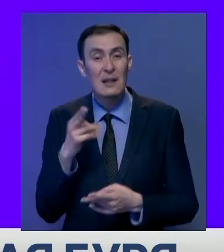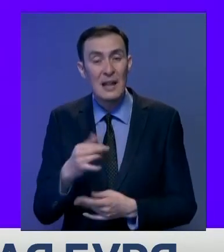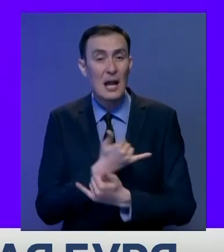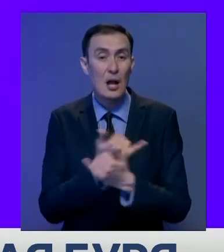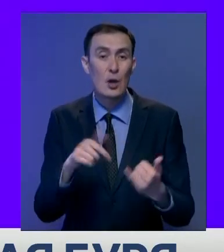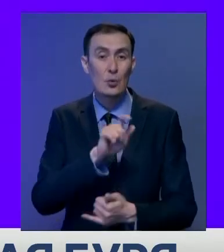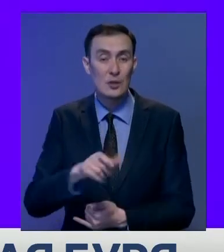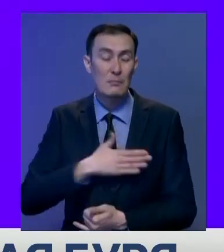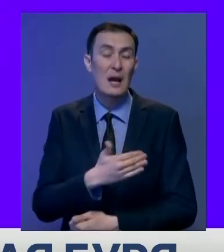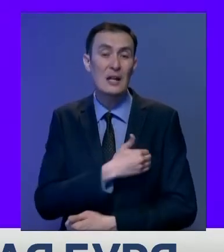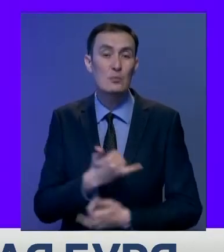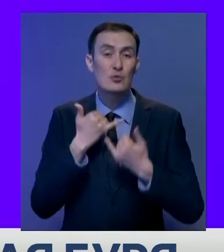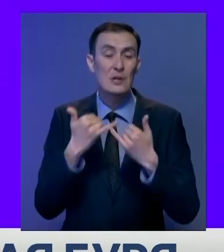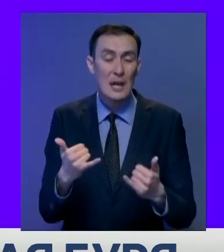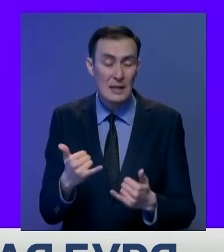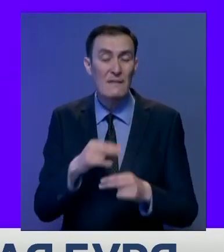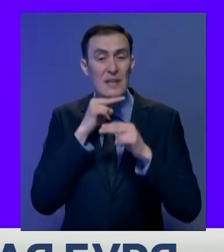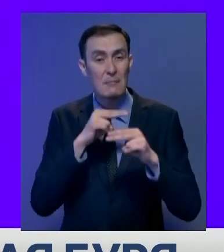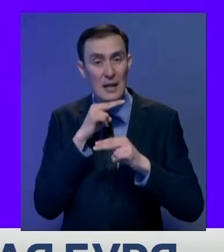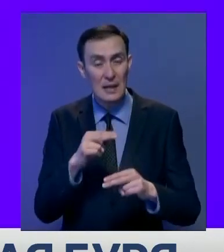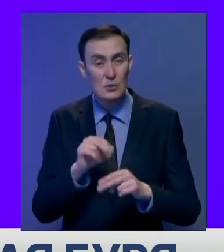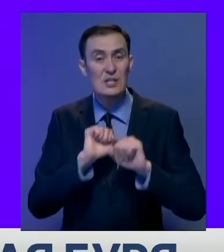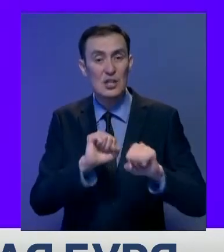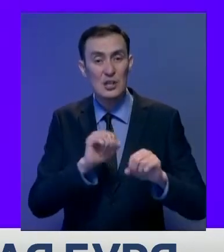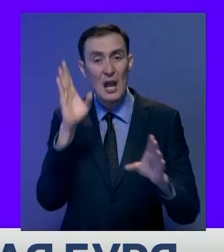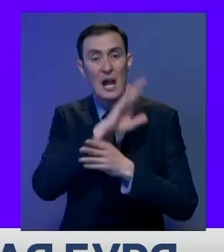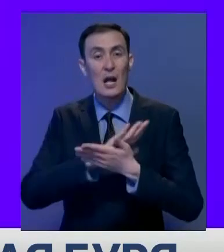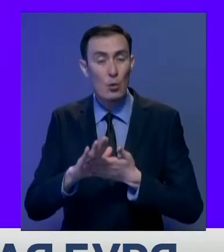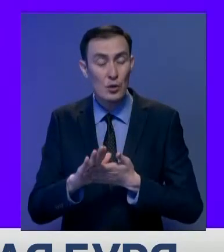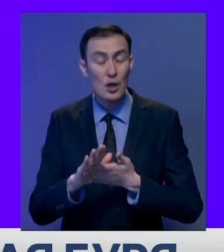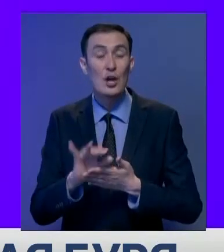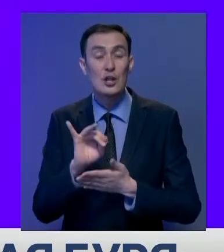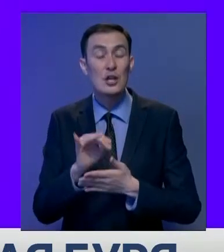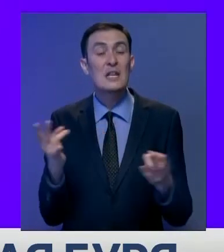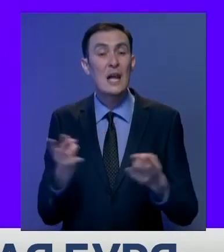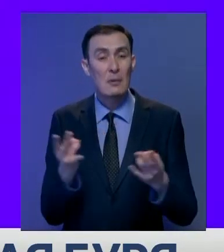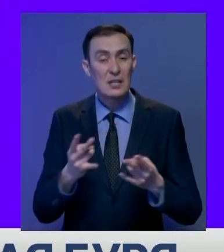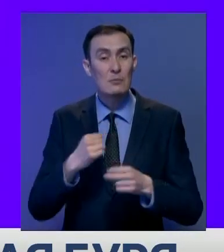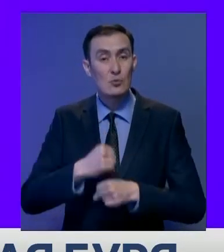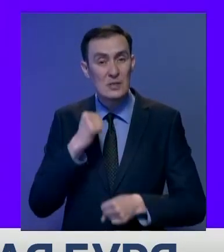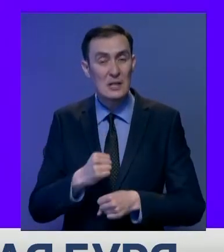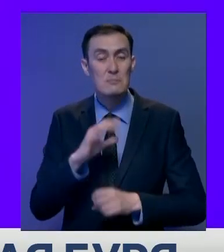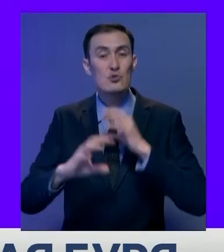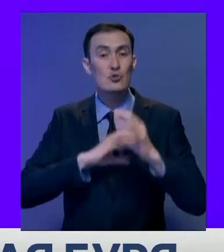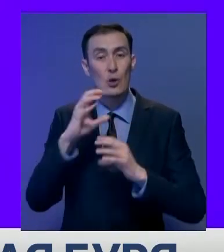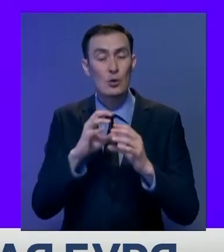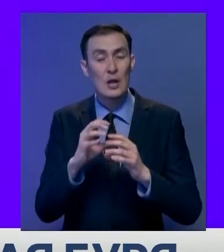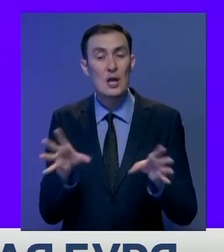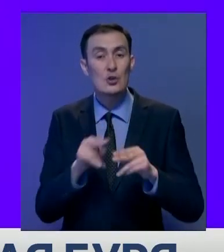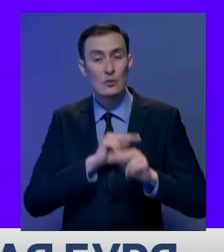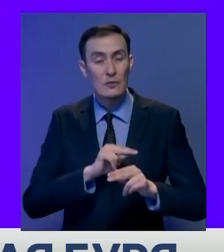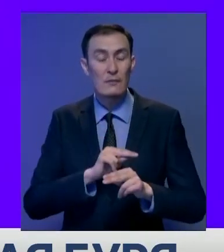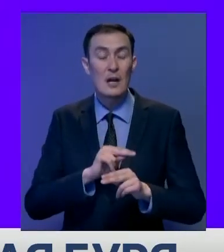людей. Мы намерены уделять серьезное внимание защите экологии. В то же время необходимо усиливать международное сотрудничество